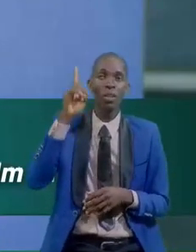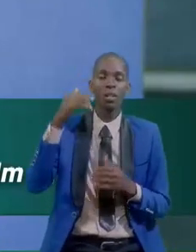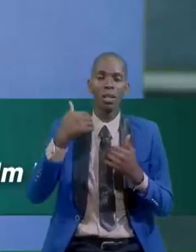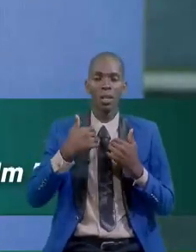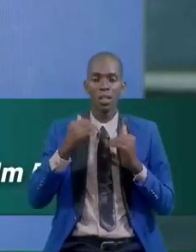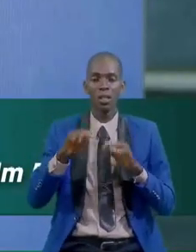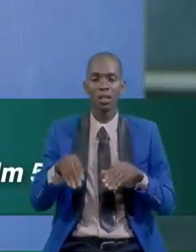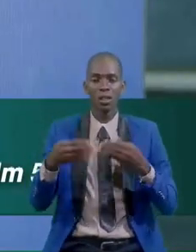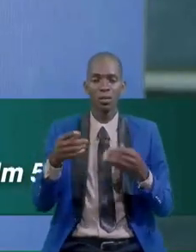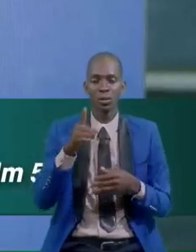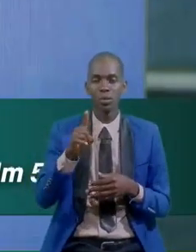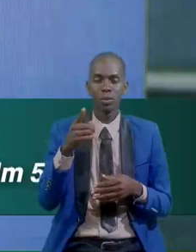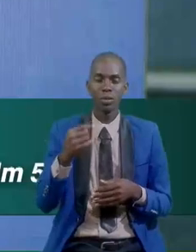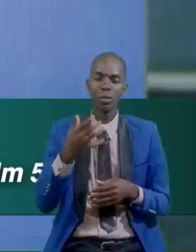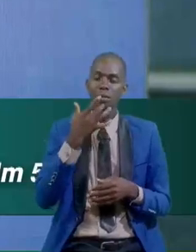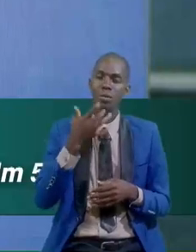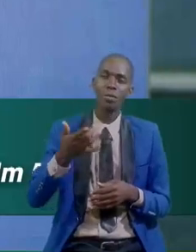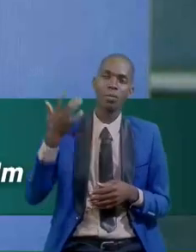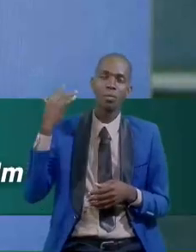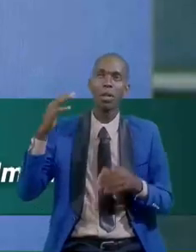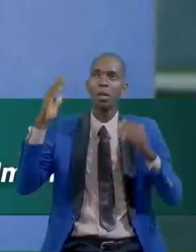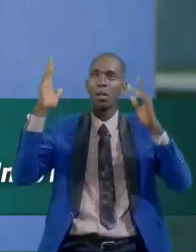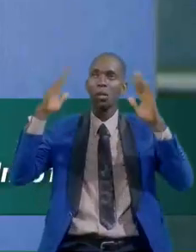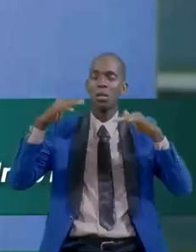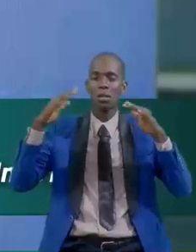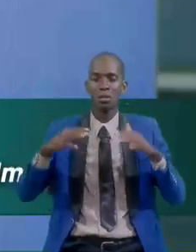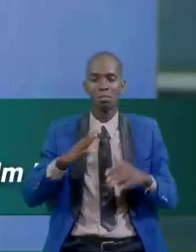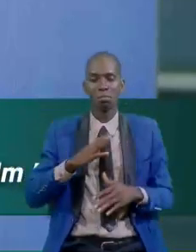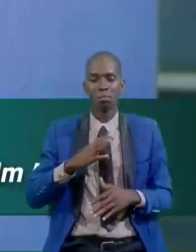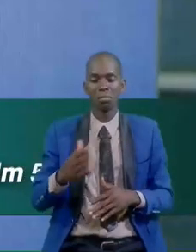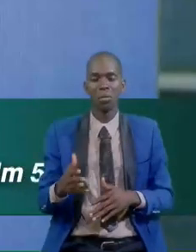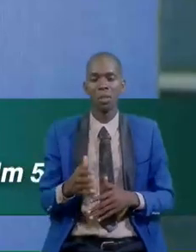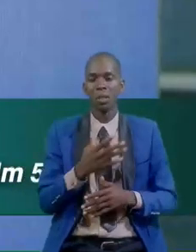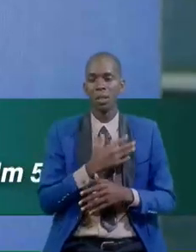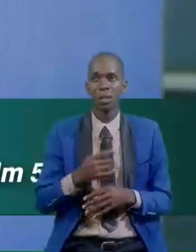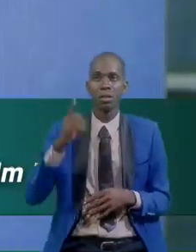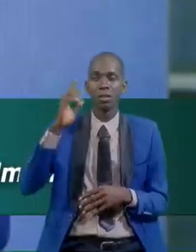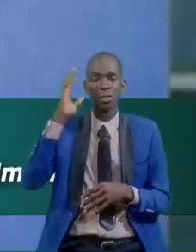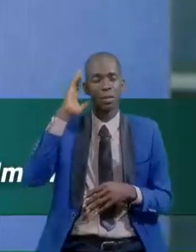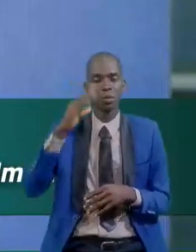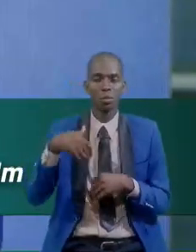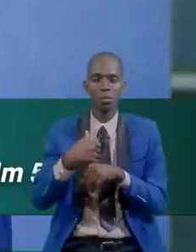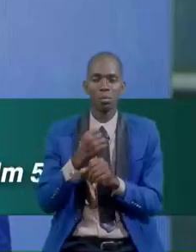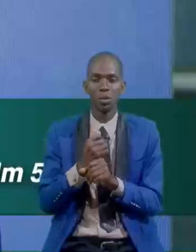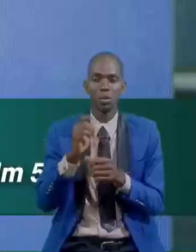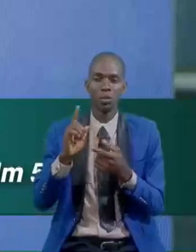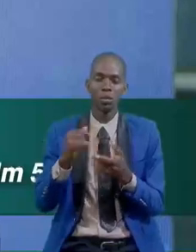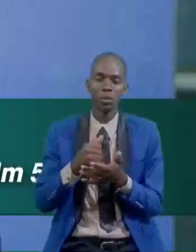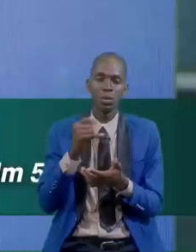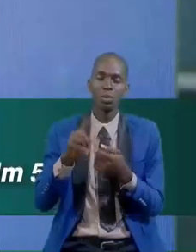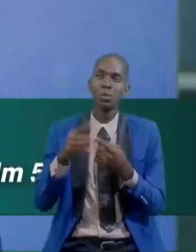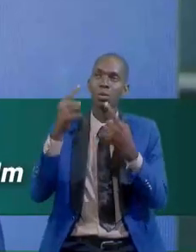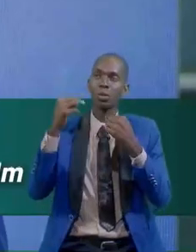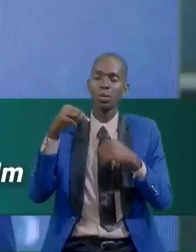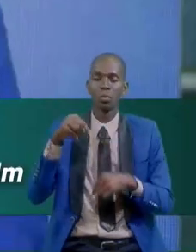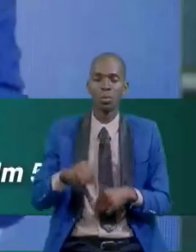Joël 2, verset 23. Et vous, enfants de Sion, soyez dans l'allégresse et réjouissez-vous en l'Éternel, votre Dieu, car il vous donnera la pluie